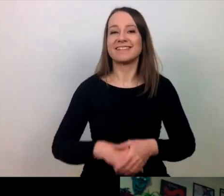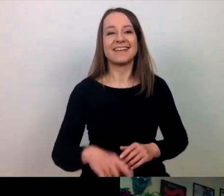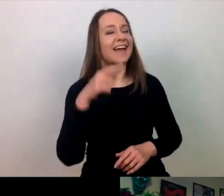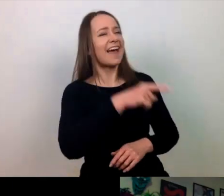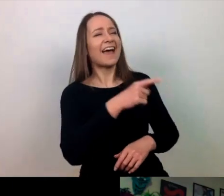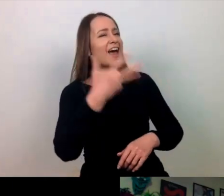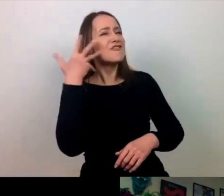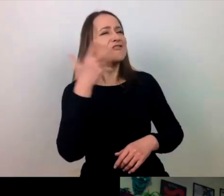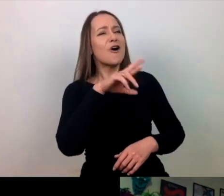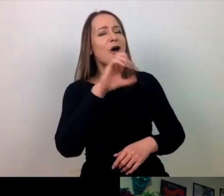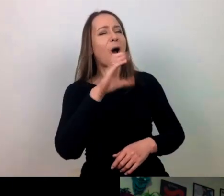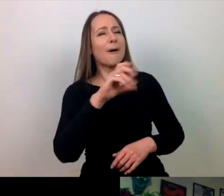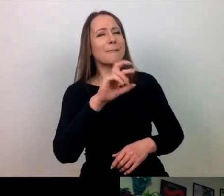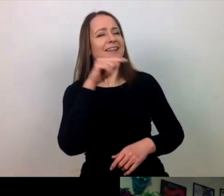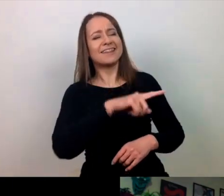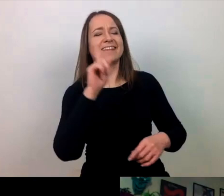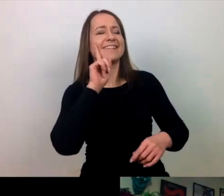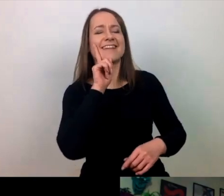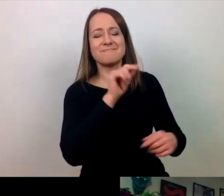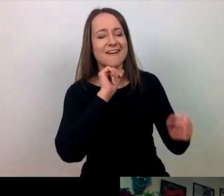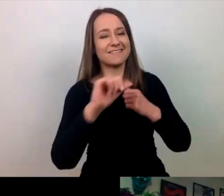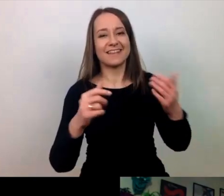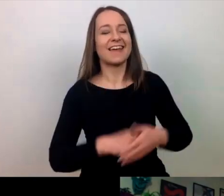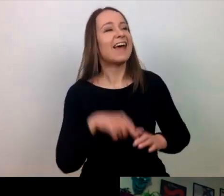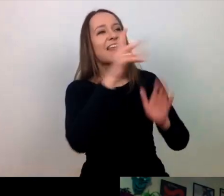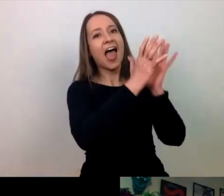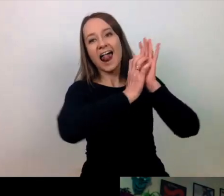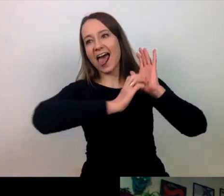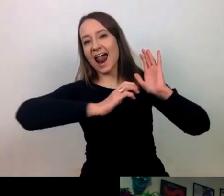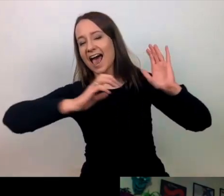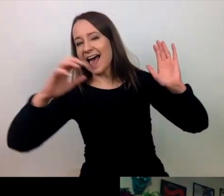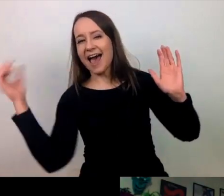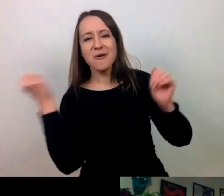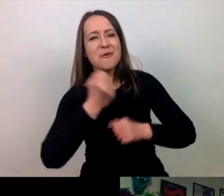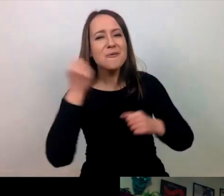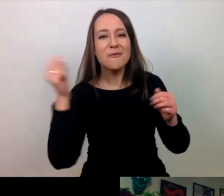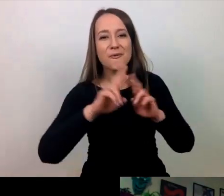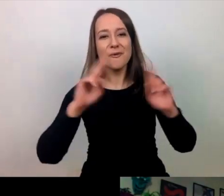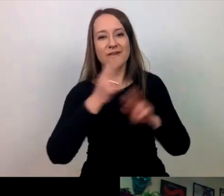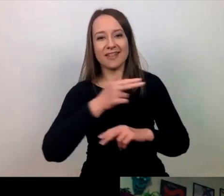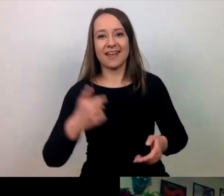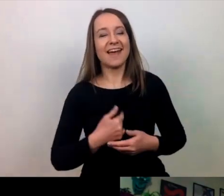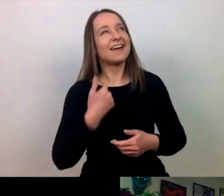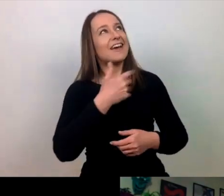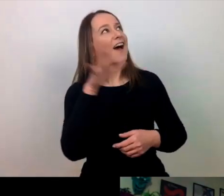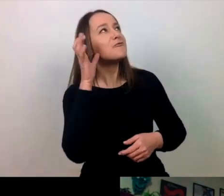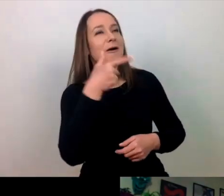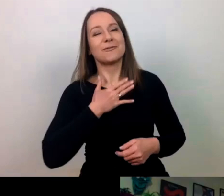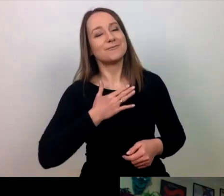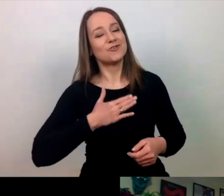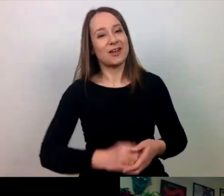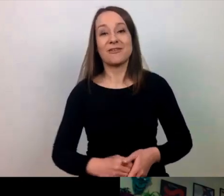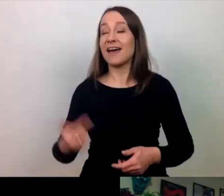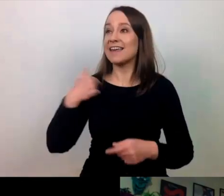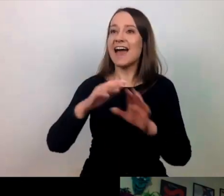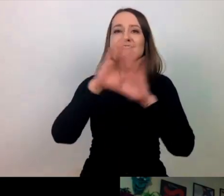jesteś naprawdę. To masz dar gadania o tych różnych rzeczach taki, że aż sama przyjemność tutaj. Nie, ja mam wszystko